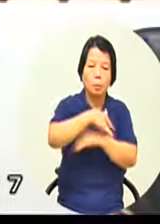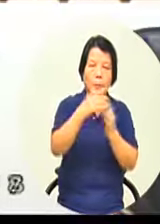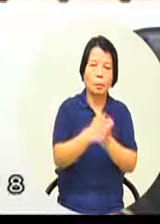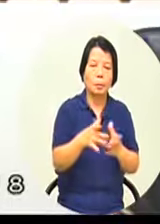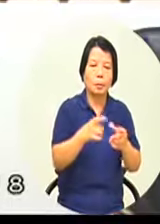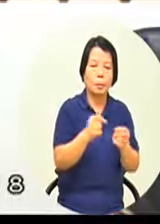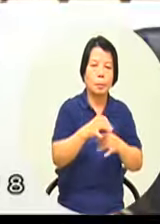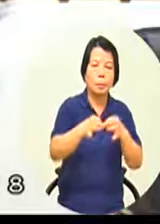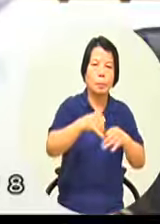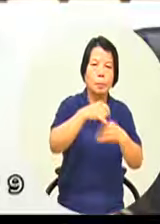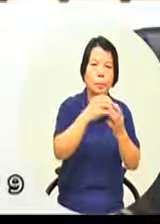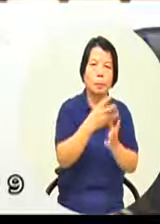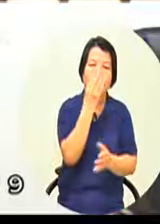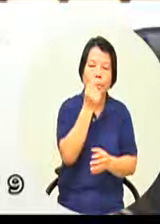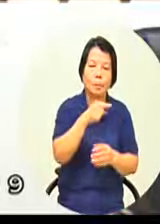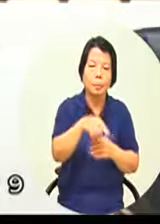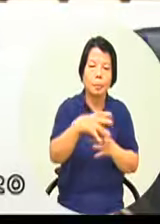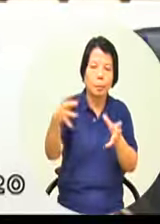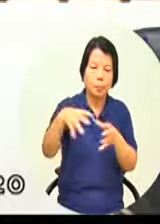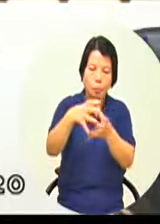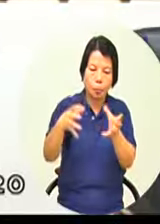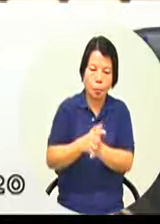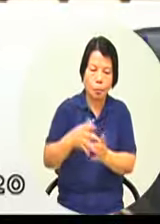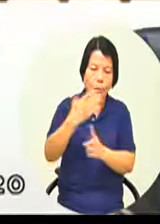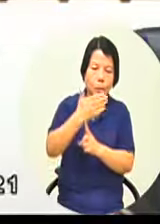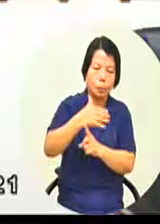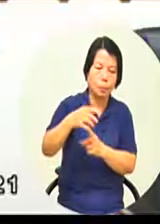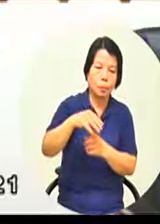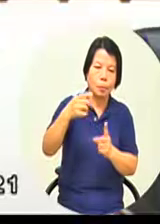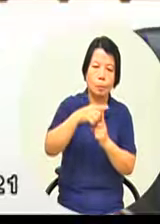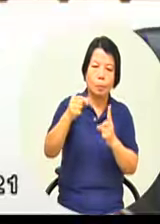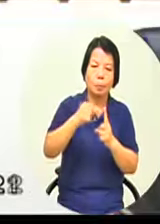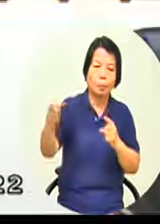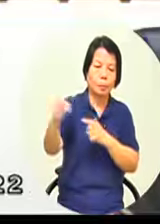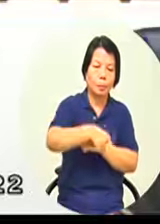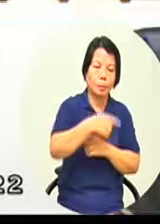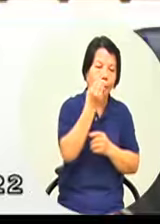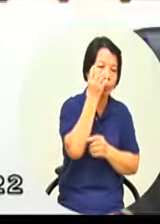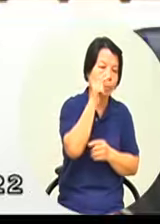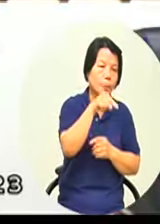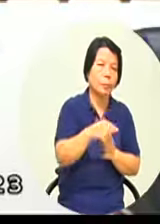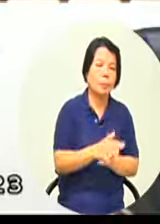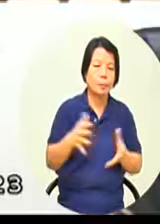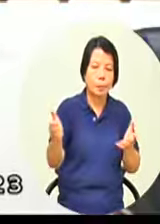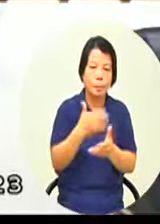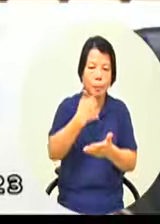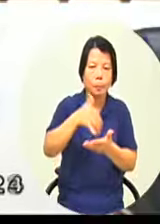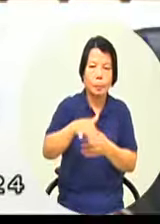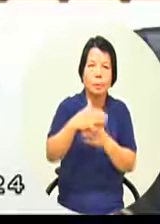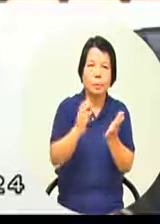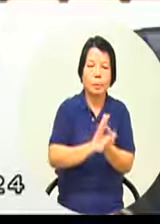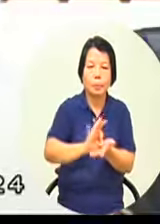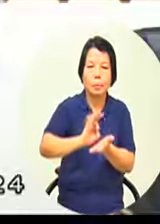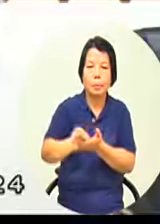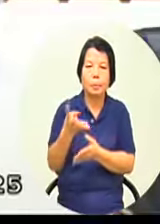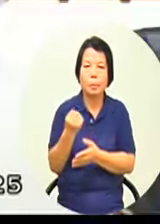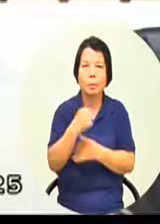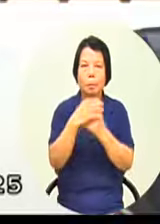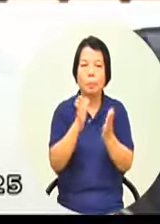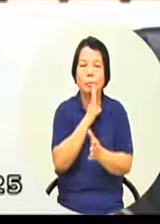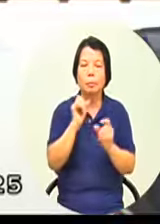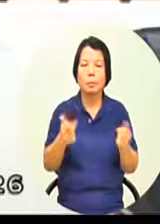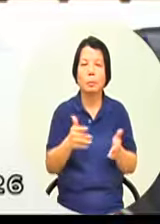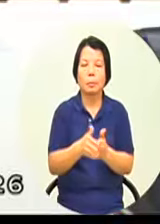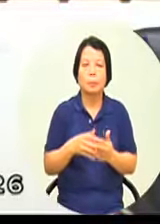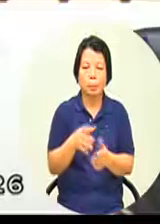个香港旅游业去组团来参加。那这样子的统计哦，这些花了多少经费？那我们是到